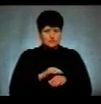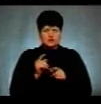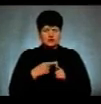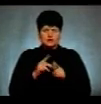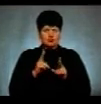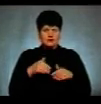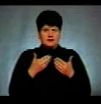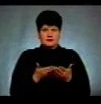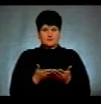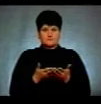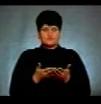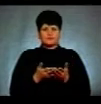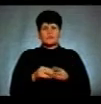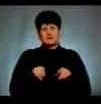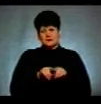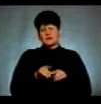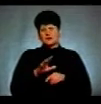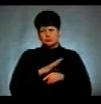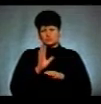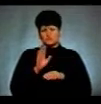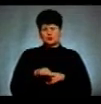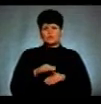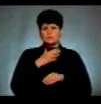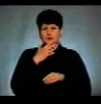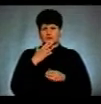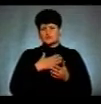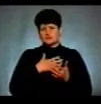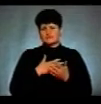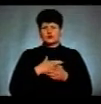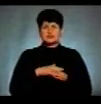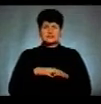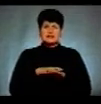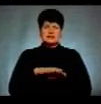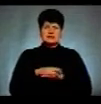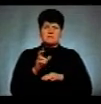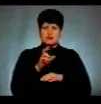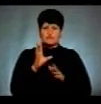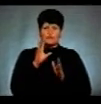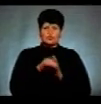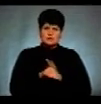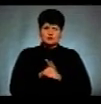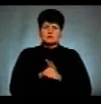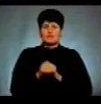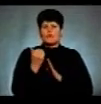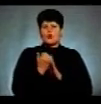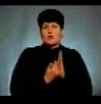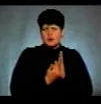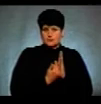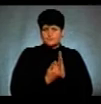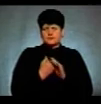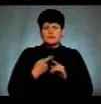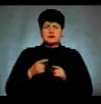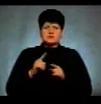їм не радив такого зробити? Ні, так і було, тому що досить активно населення в березні включилося до програми. Це